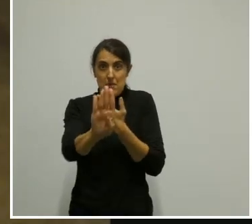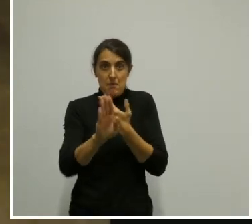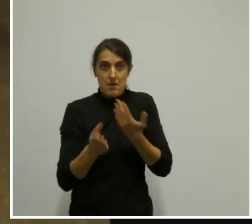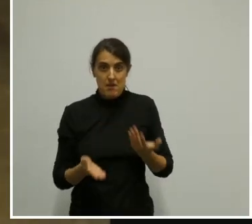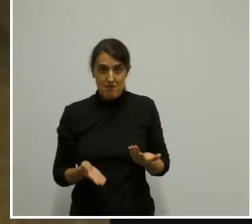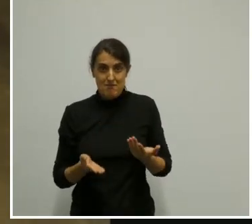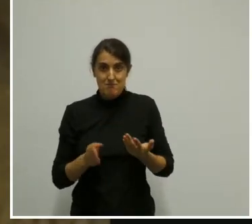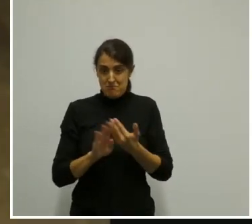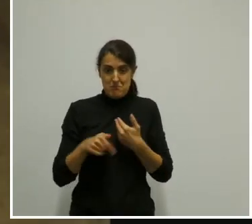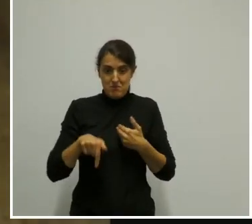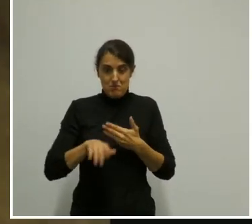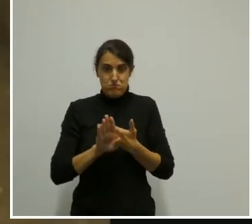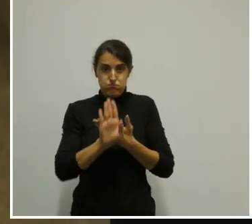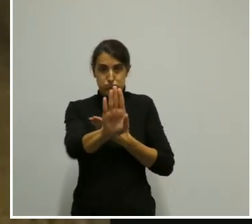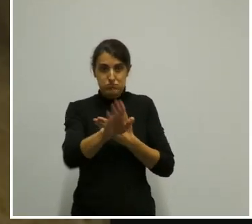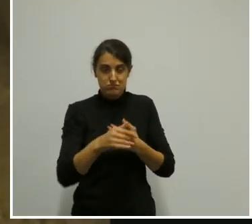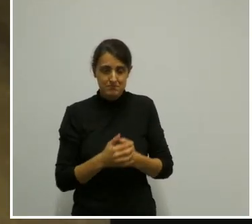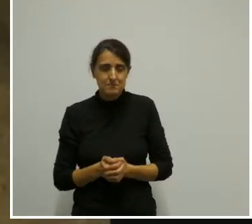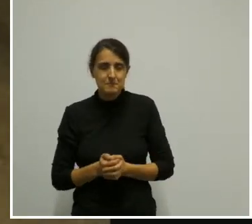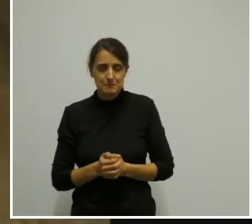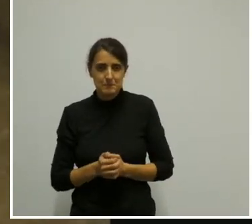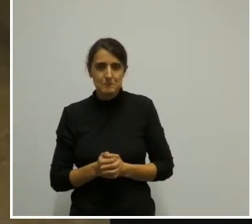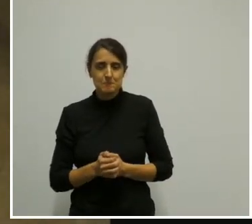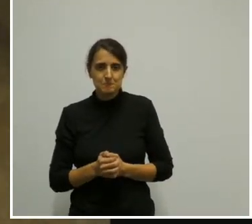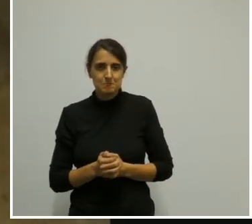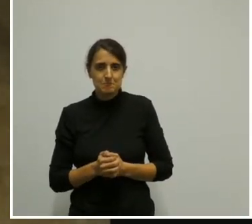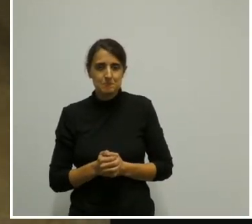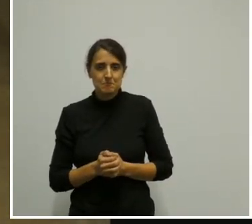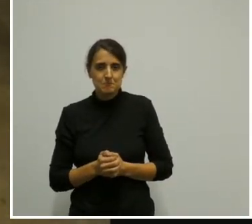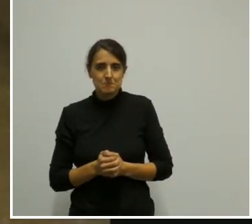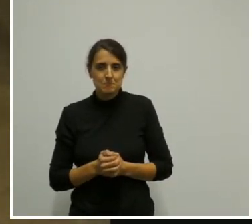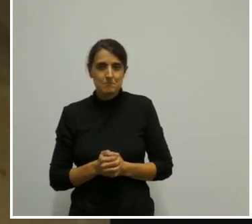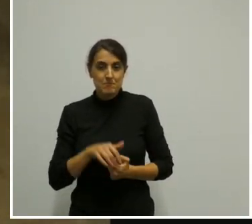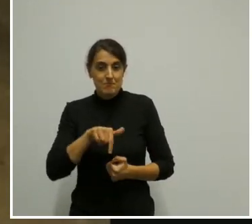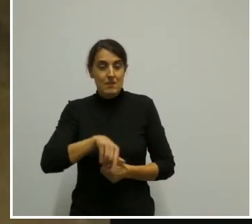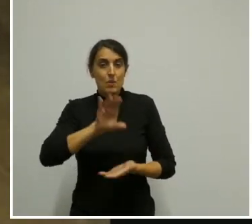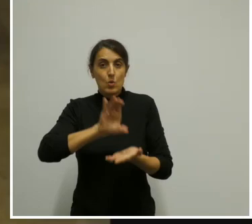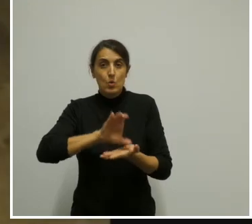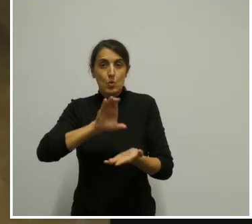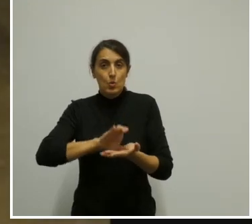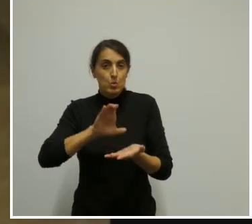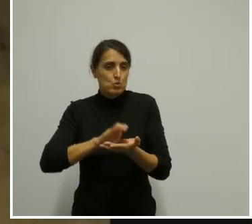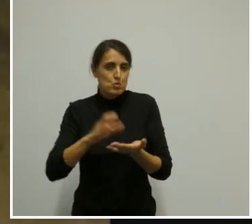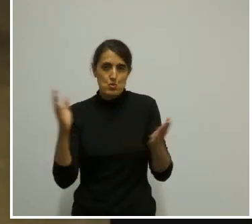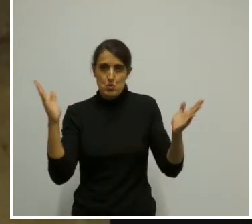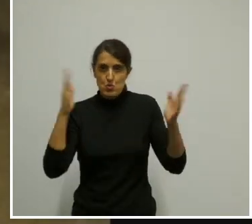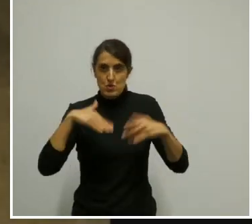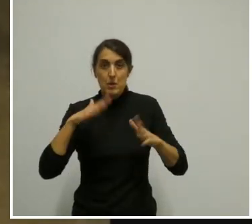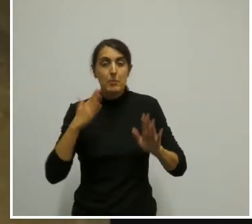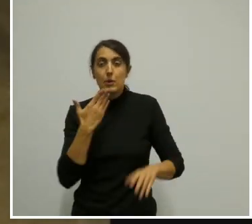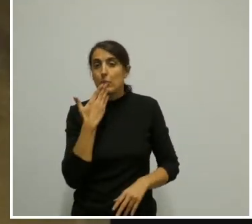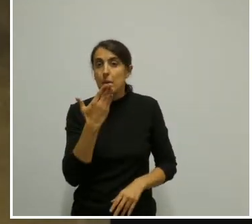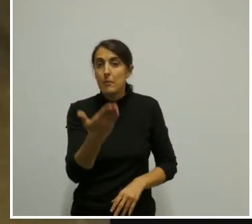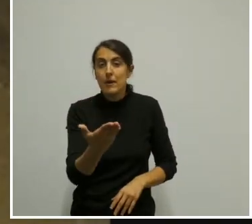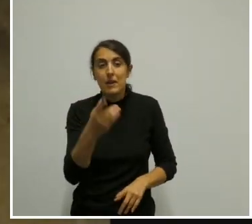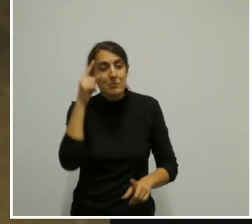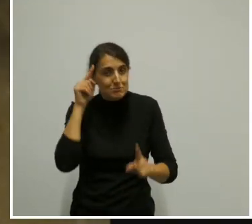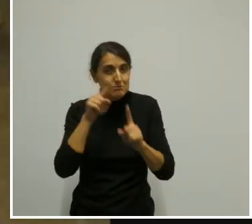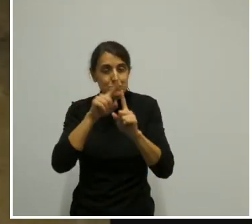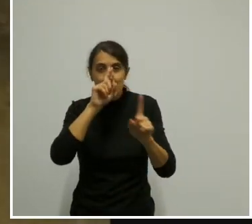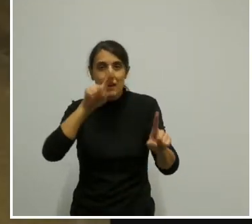de cada districte. I aquí ara mateix aquest curs no hi ha, però es pot fer la demanda pel curs vinent. Però